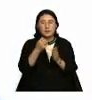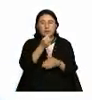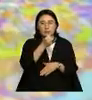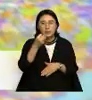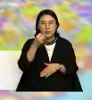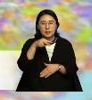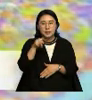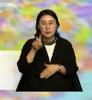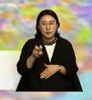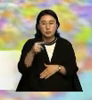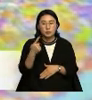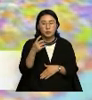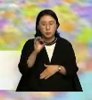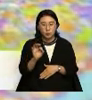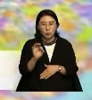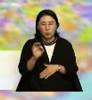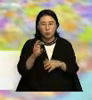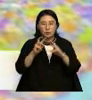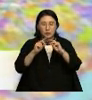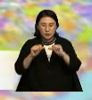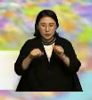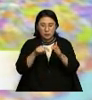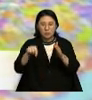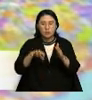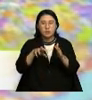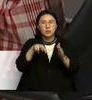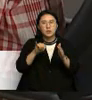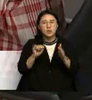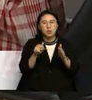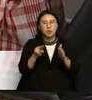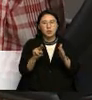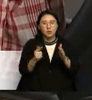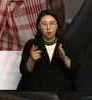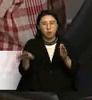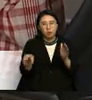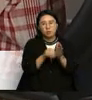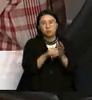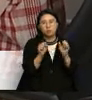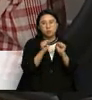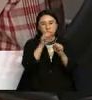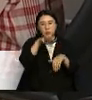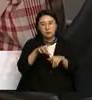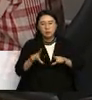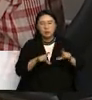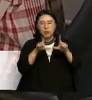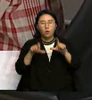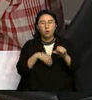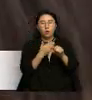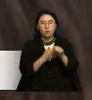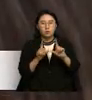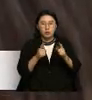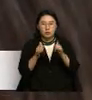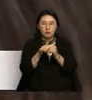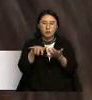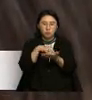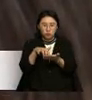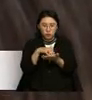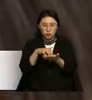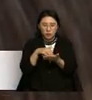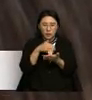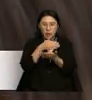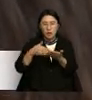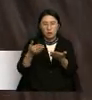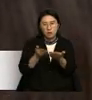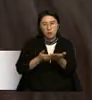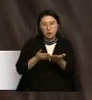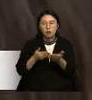택지지구 가운데 신원동만 북구로 떨어져 나왔기 때문입니다. 실제 주민 생활권이 아닌 인구 수만 보고 구획을